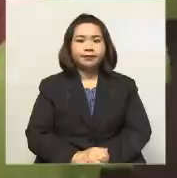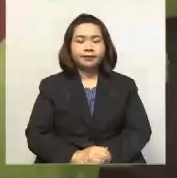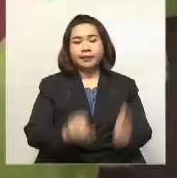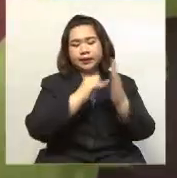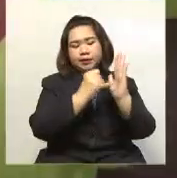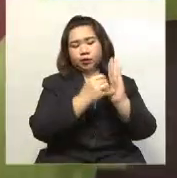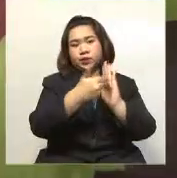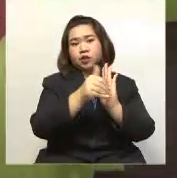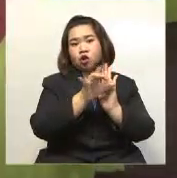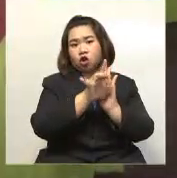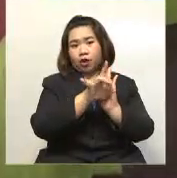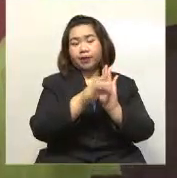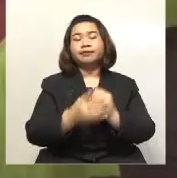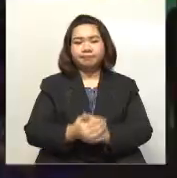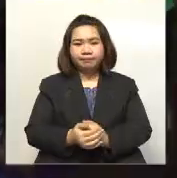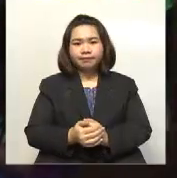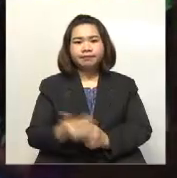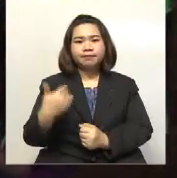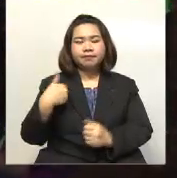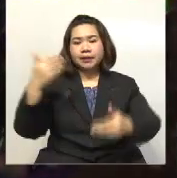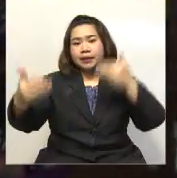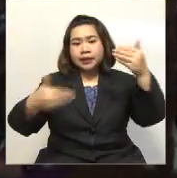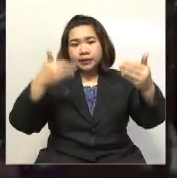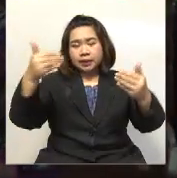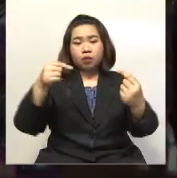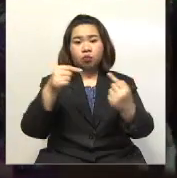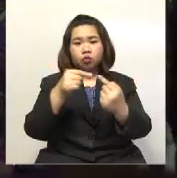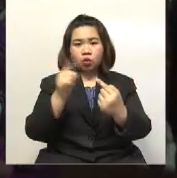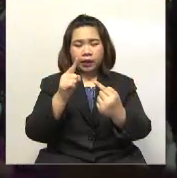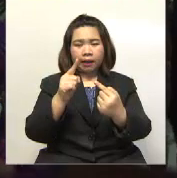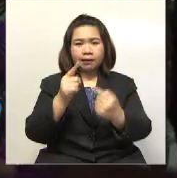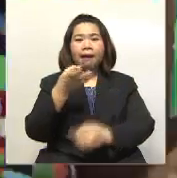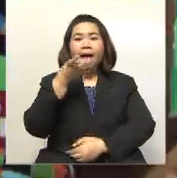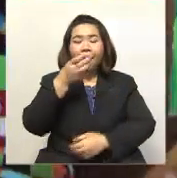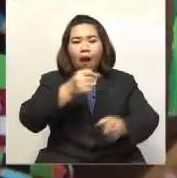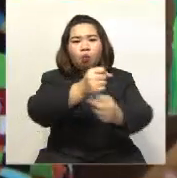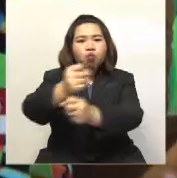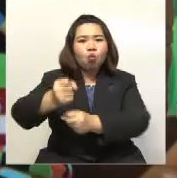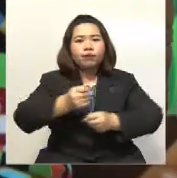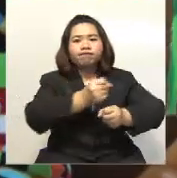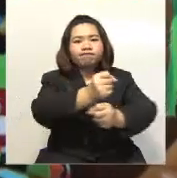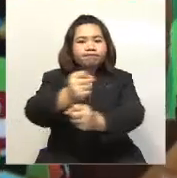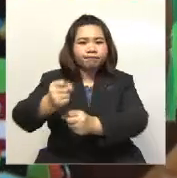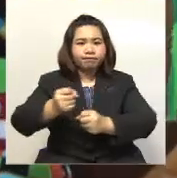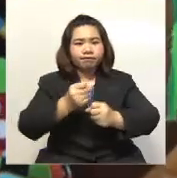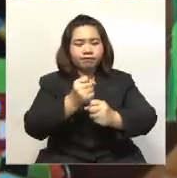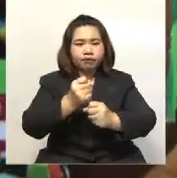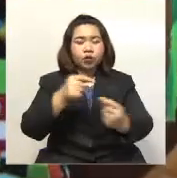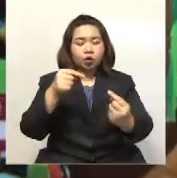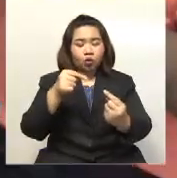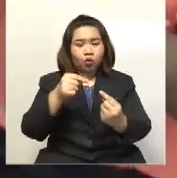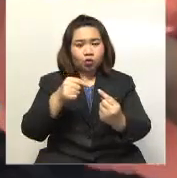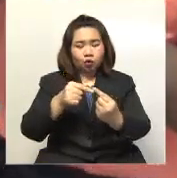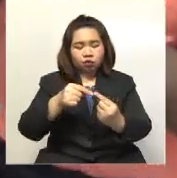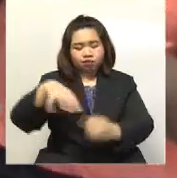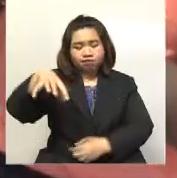ที่จังหวัด101นะคะที่จังหวัด101ก็มีการจัดงานประเพณีออกพรรษากวนข้าวทิพย์ค่ะอยู่ที่บริเวณลานสาเกตนคร